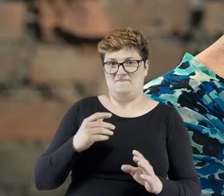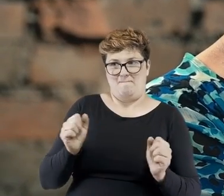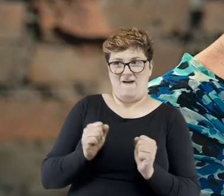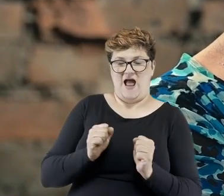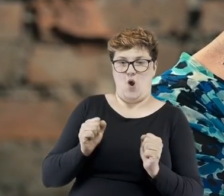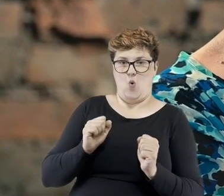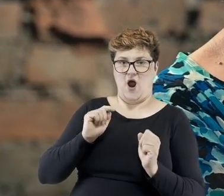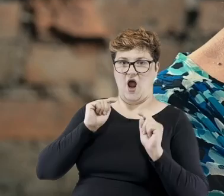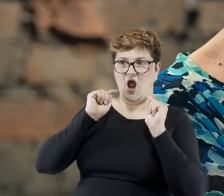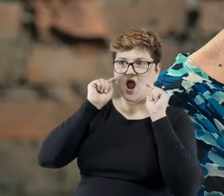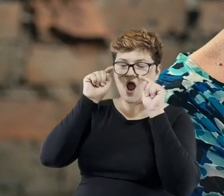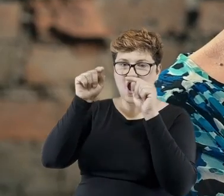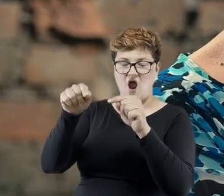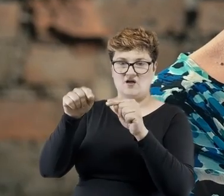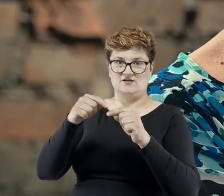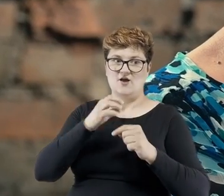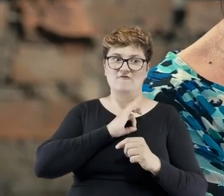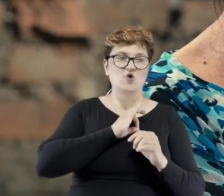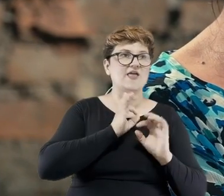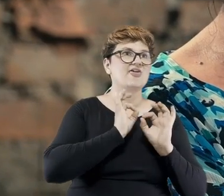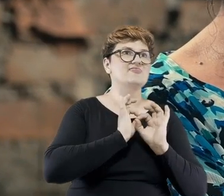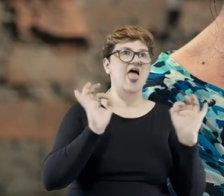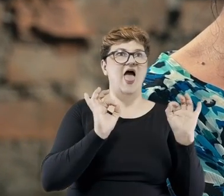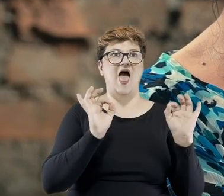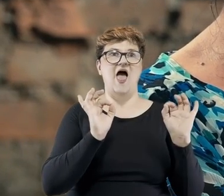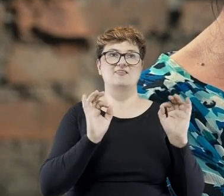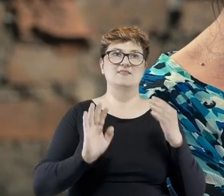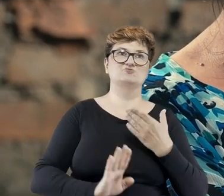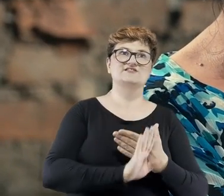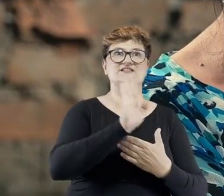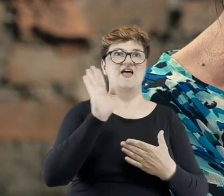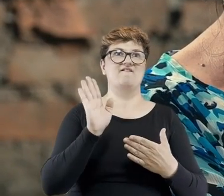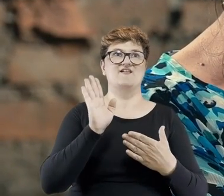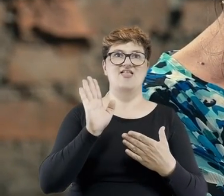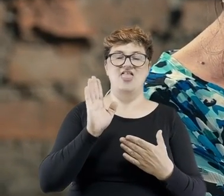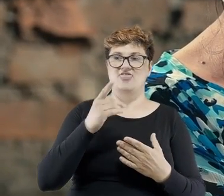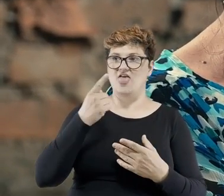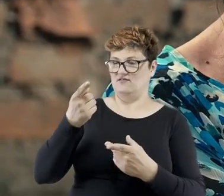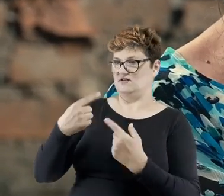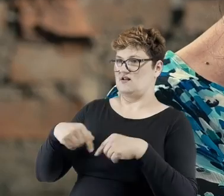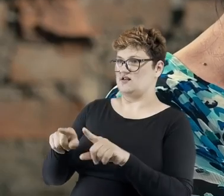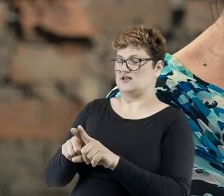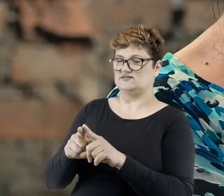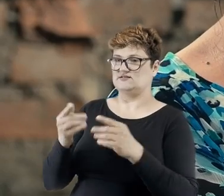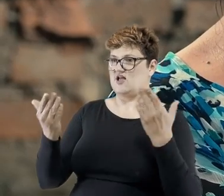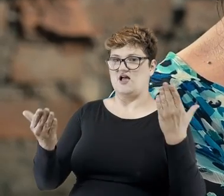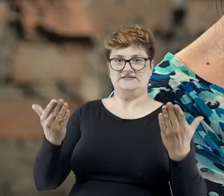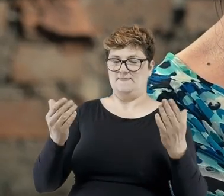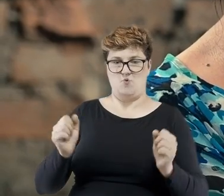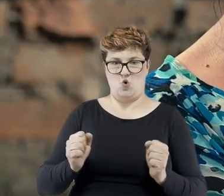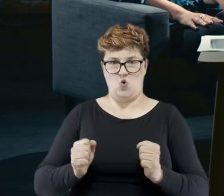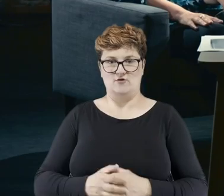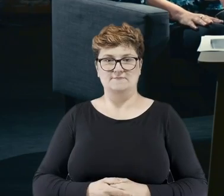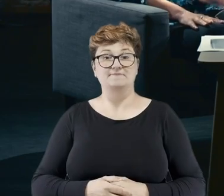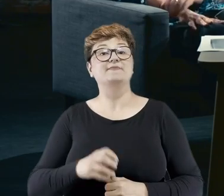ona po prostu chyba się bała tego zetknięcia, tego swojego wyidealizowanego obrazu, idealnego przedstawienia, no z realizacją po prostu.